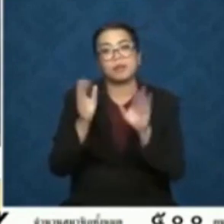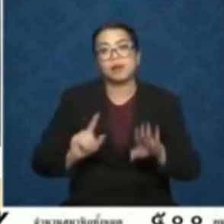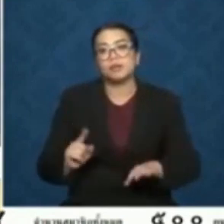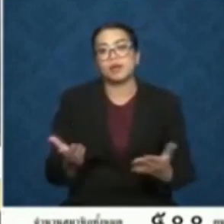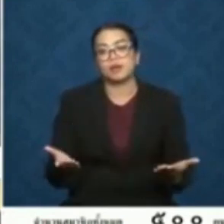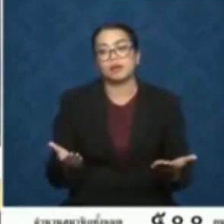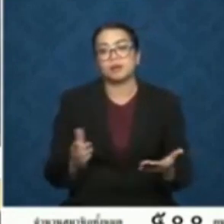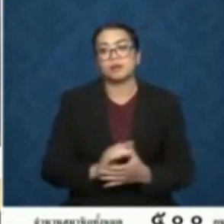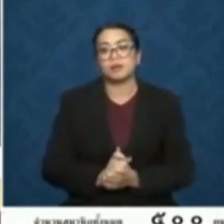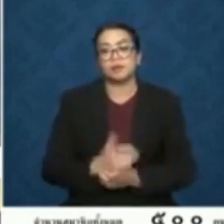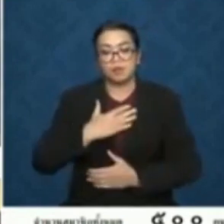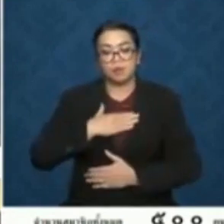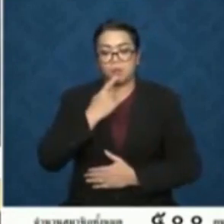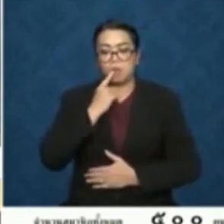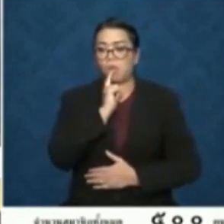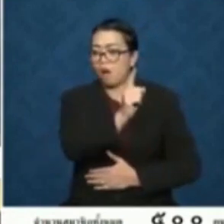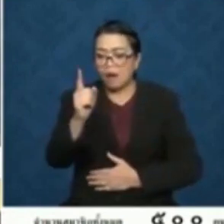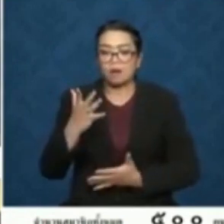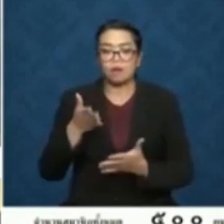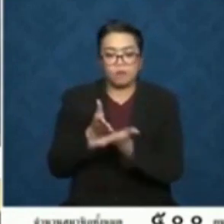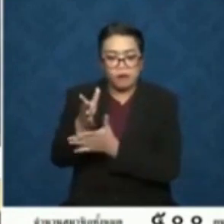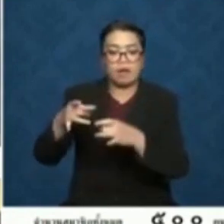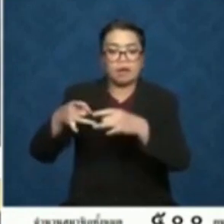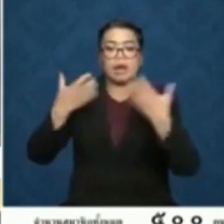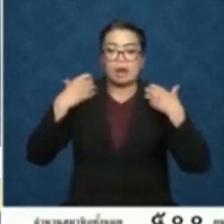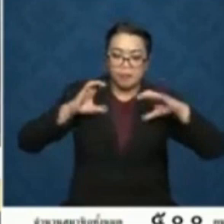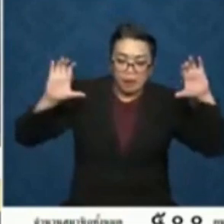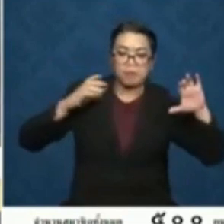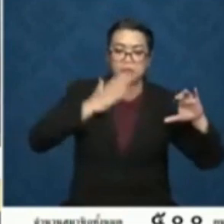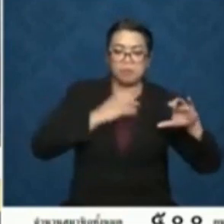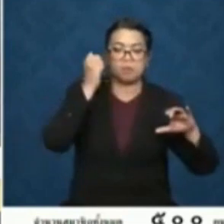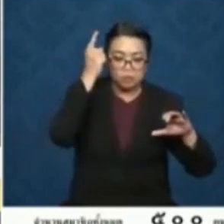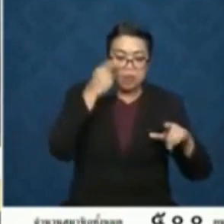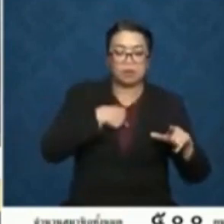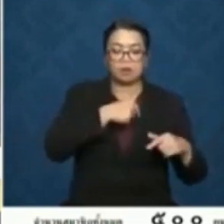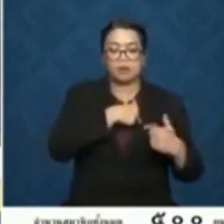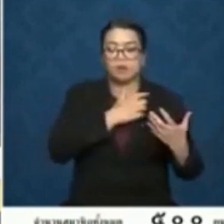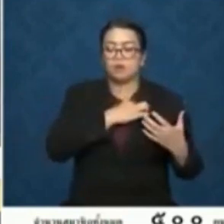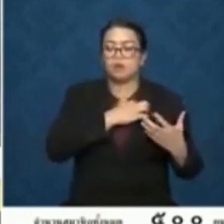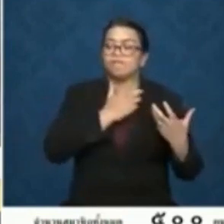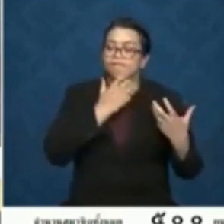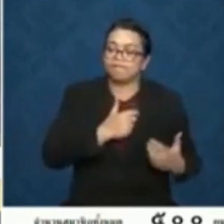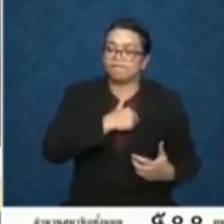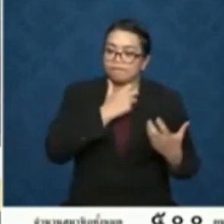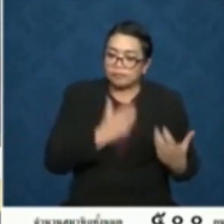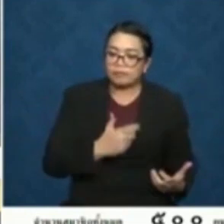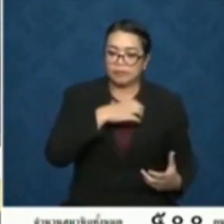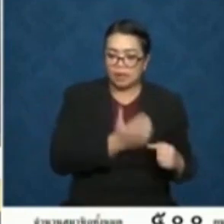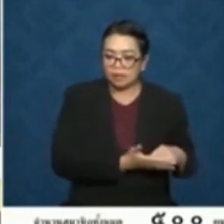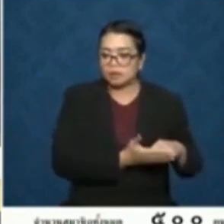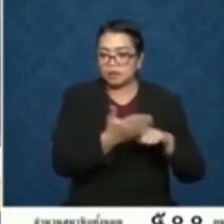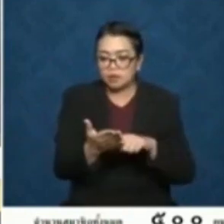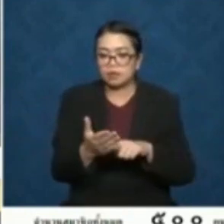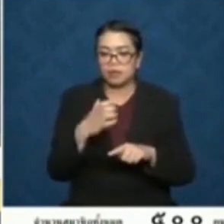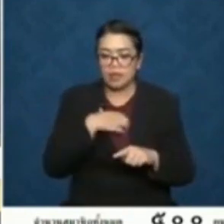ครับนี่ทำงานกันแบบไหนครับแล้วผมไม่กล่าวโทษบิ๊กรัฐบาลเลยนะผมเข้าใจความหนักใจของทุกท่าน